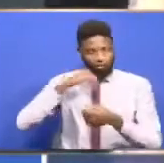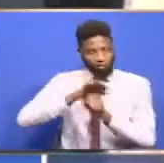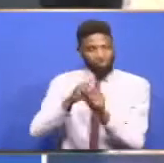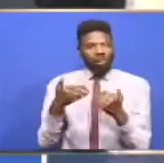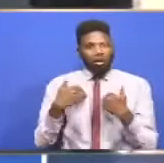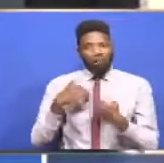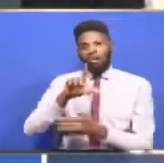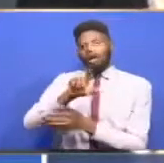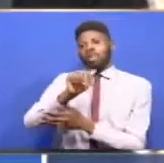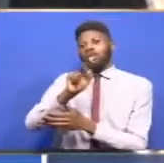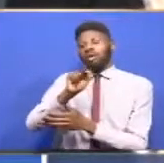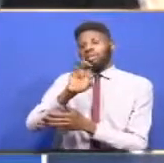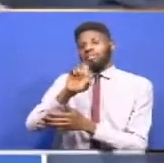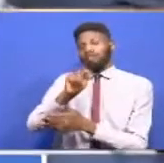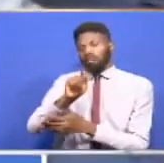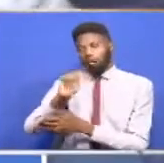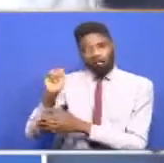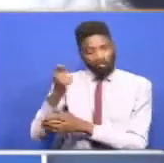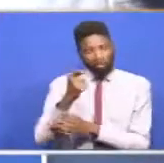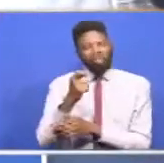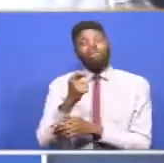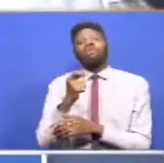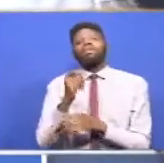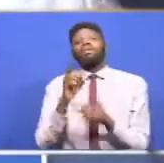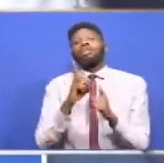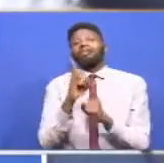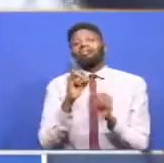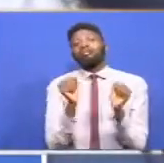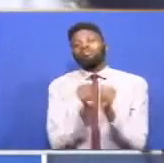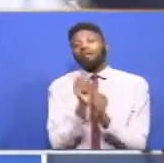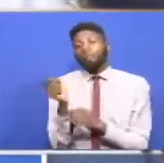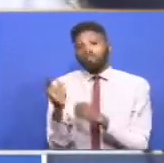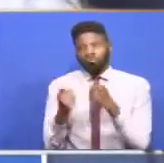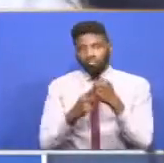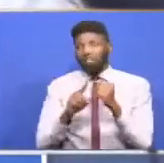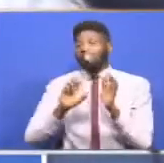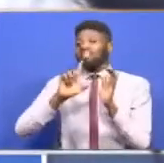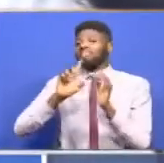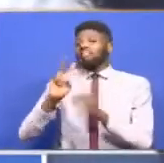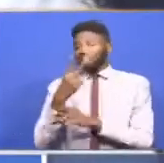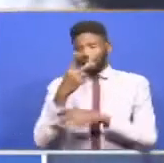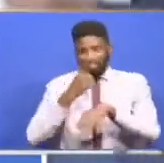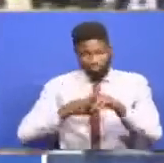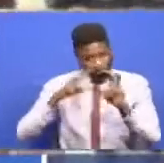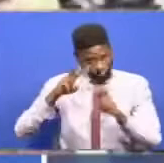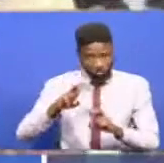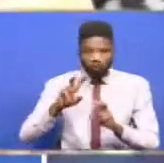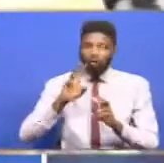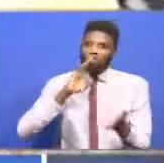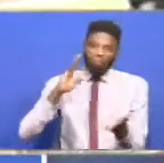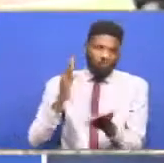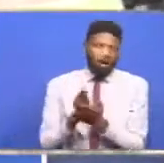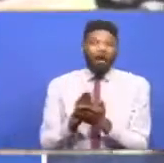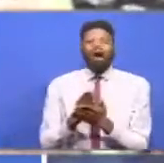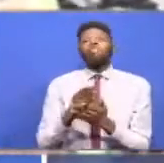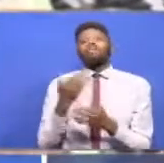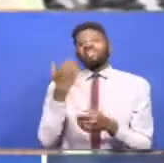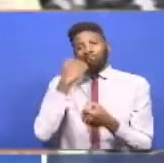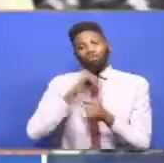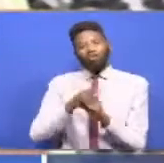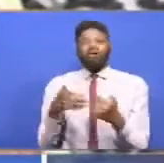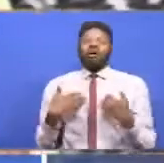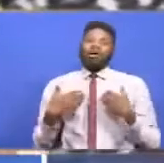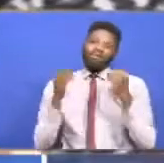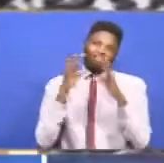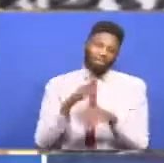Lancet Kenya tarehe 10 mwezi Juni, na baadaye kipimo cha pili kubaini kuwa hakuwa na virusi hivyo, mbunge huyo alisema